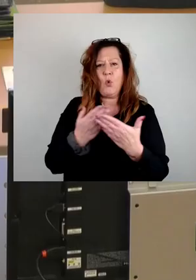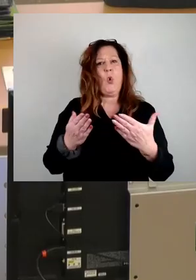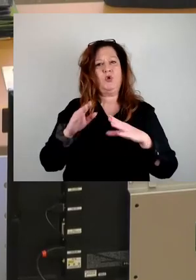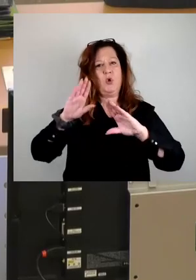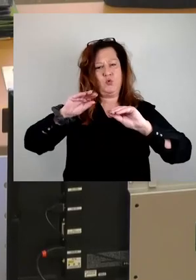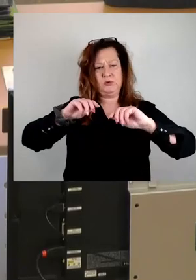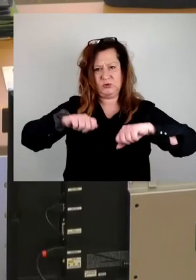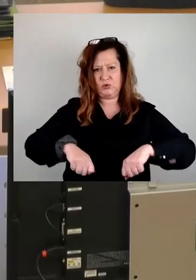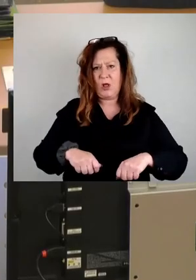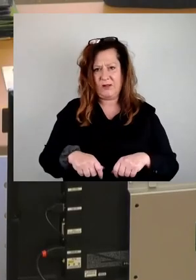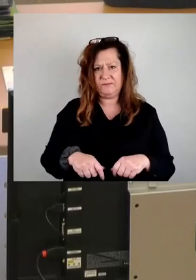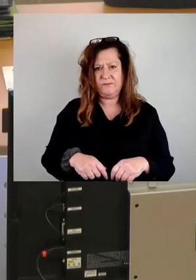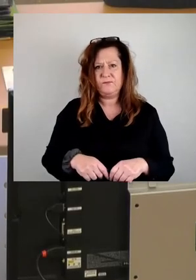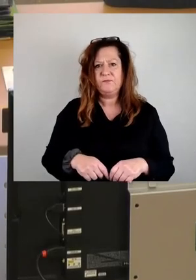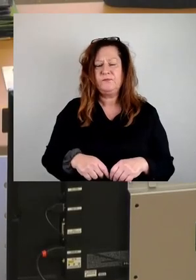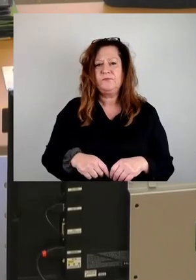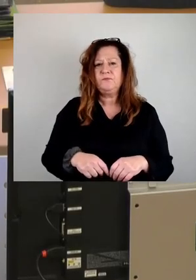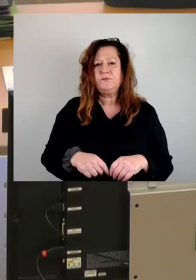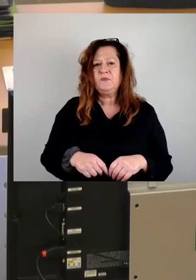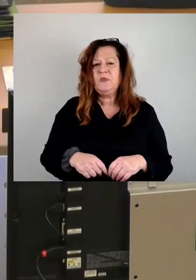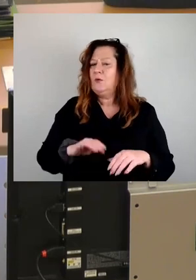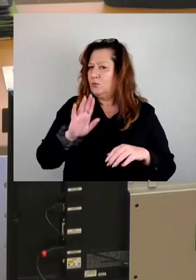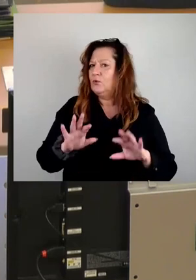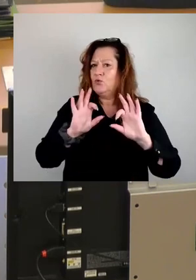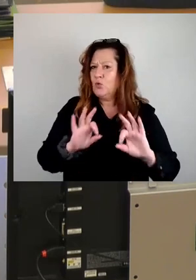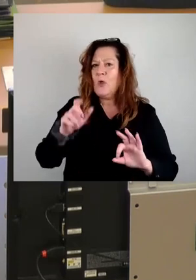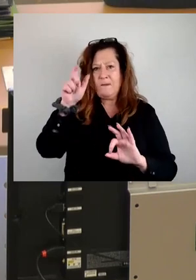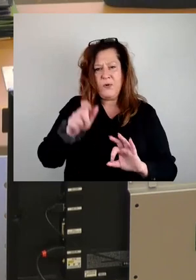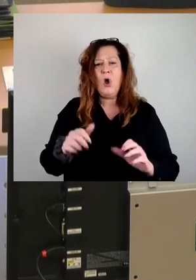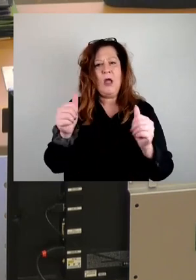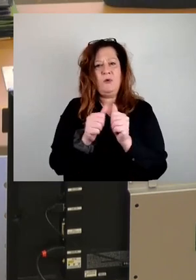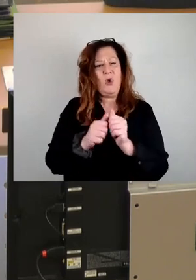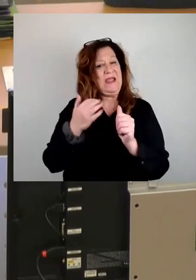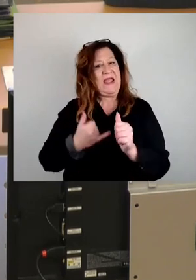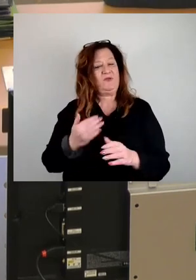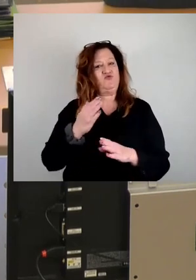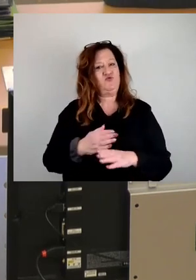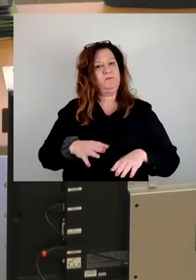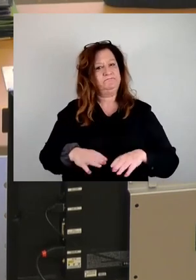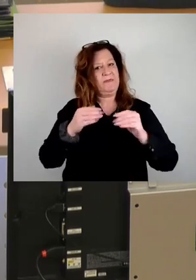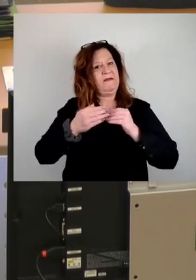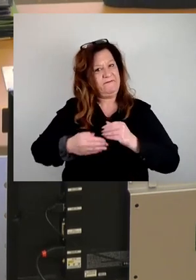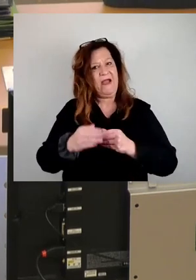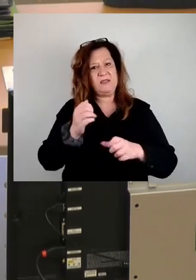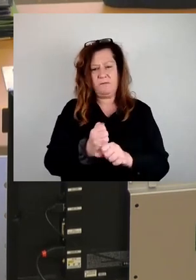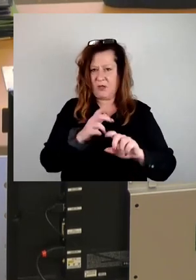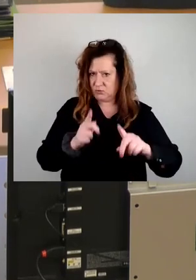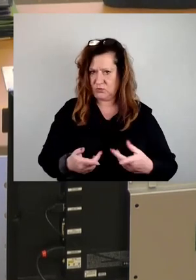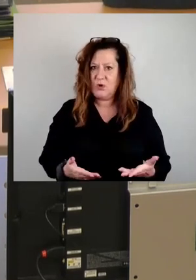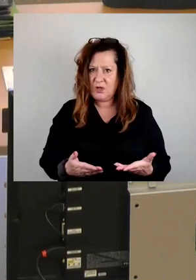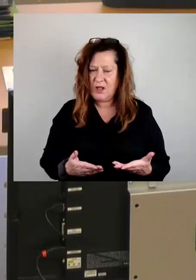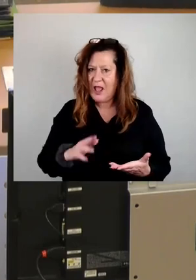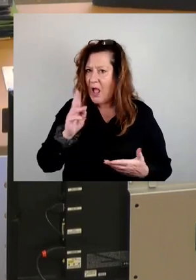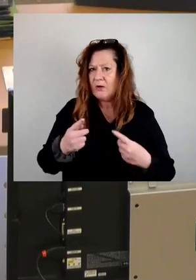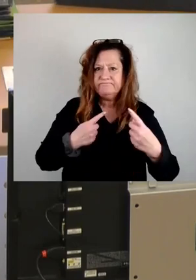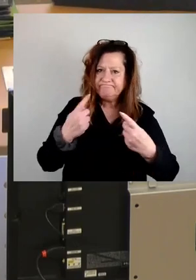es wichtig, dort weiterhin eine gute Bürgerbeteiligung, wie sie jetzt schon begonnen wurde, fortzuführen. Die Notwendigkeit der Gespräche und des